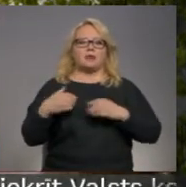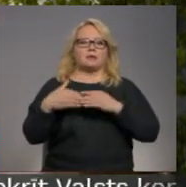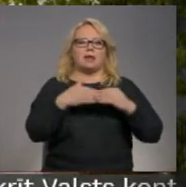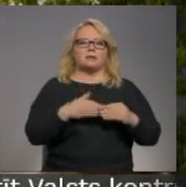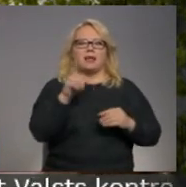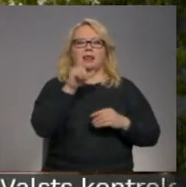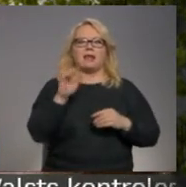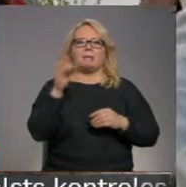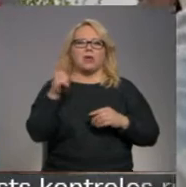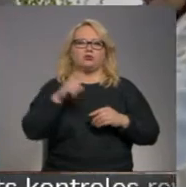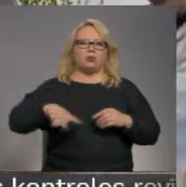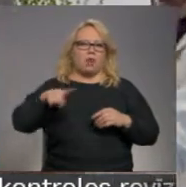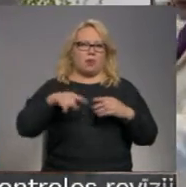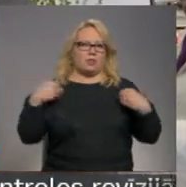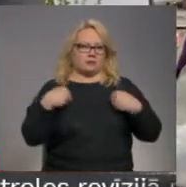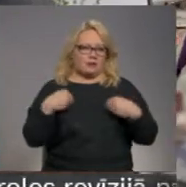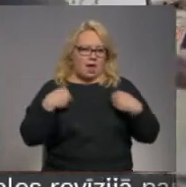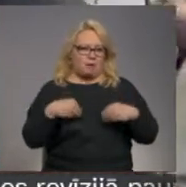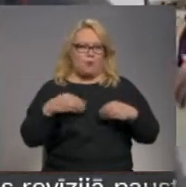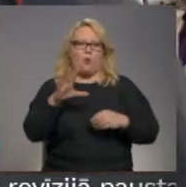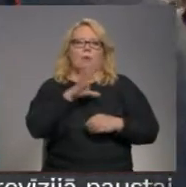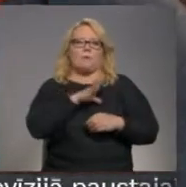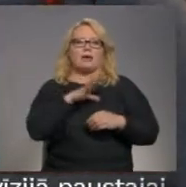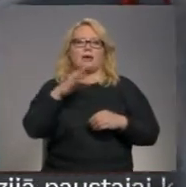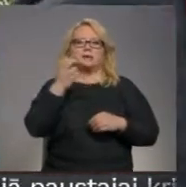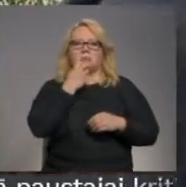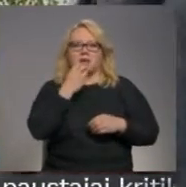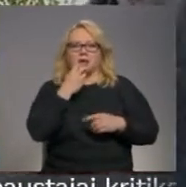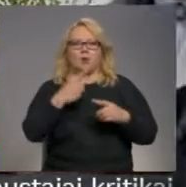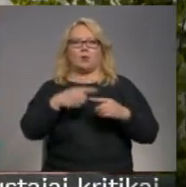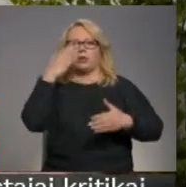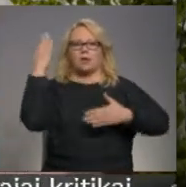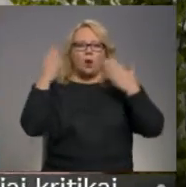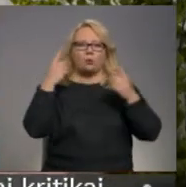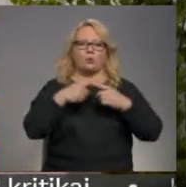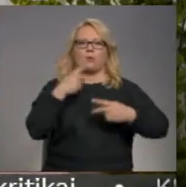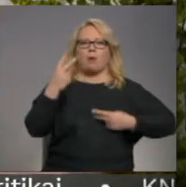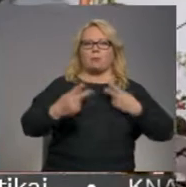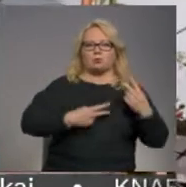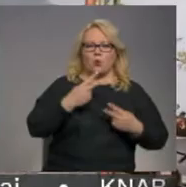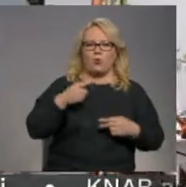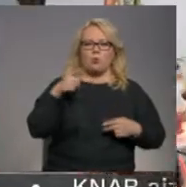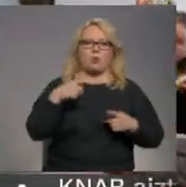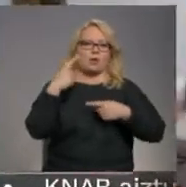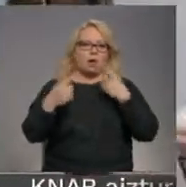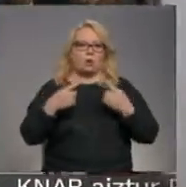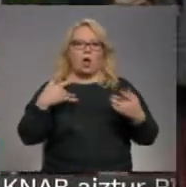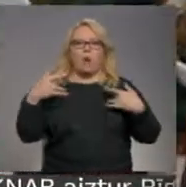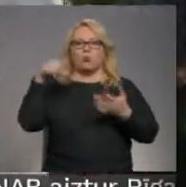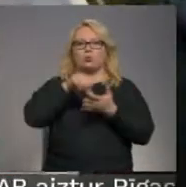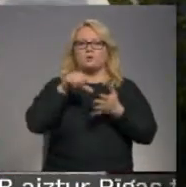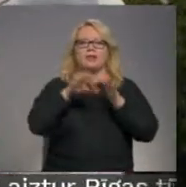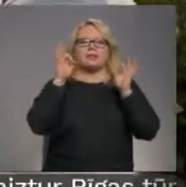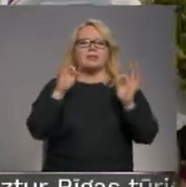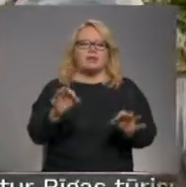nav šāda izdevība. Bija interesanti, bija smieklīgi, bija jautri un arī emocionāli, tādēļ par to ir jārunā. Un uzvedums patiešām